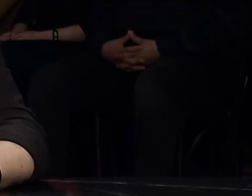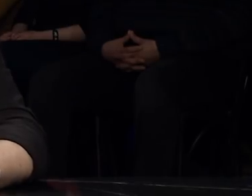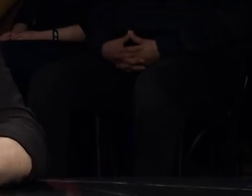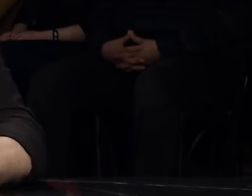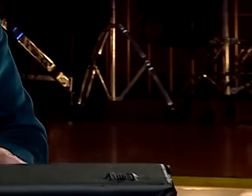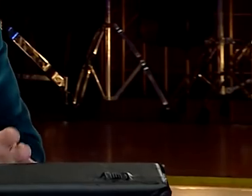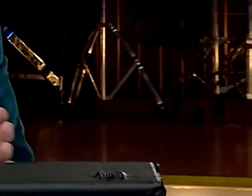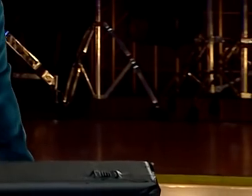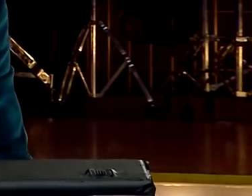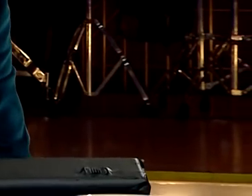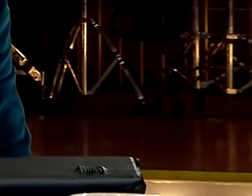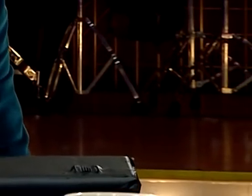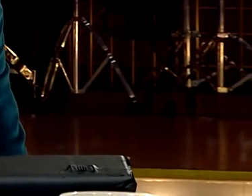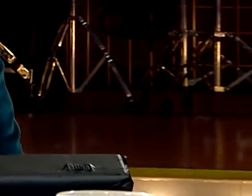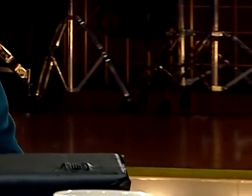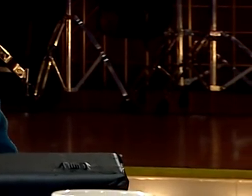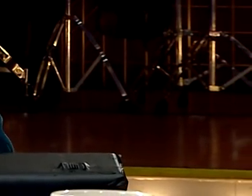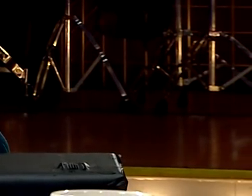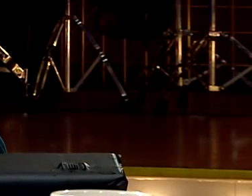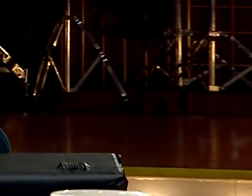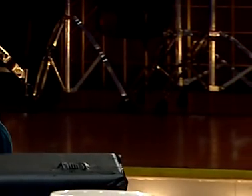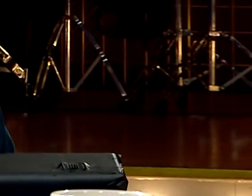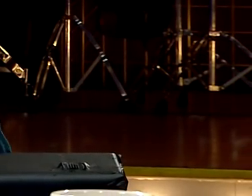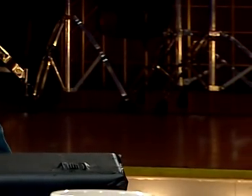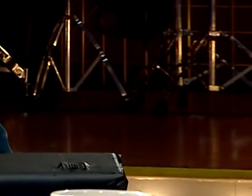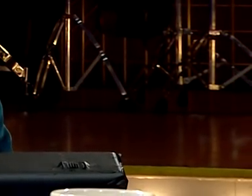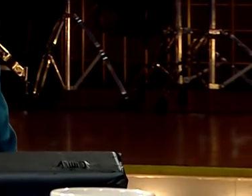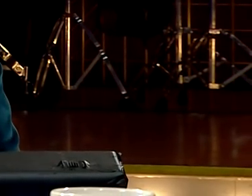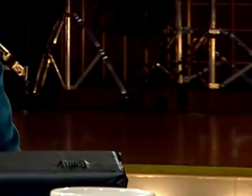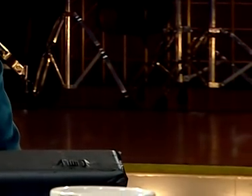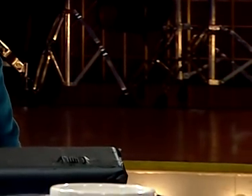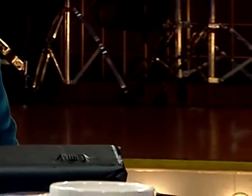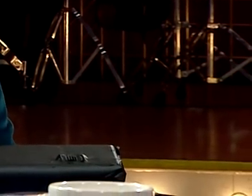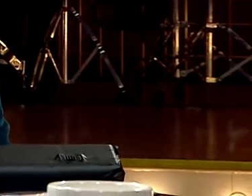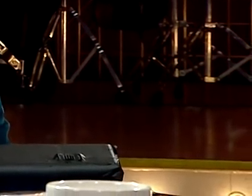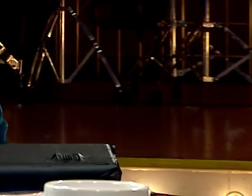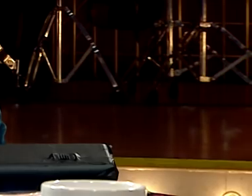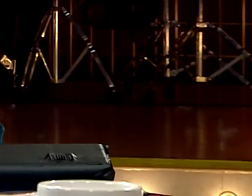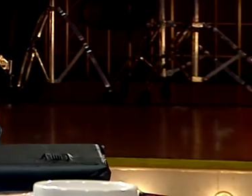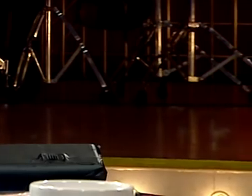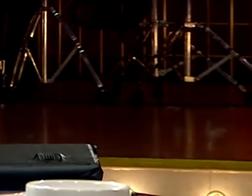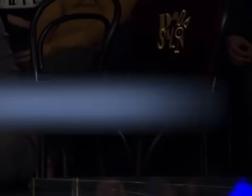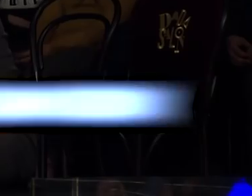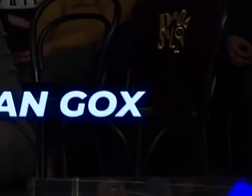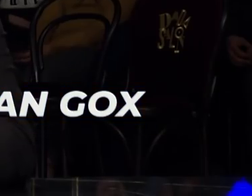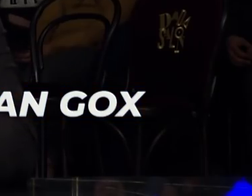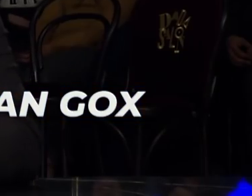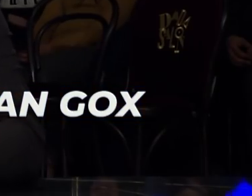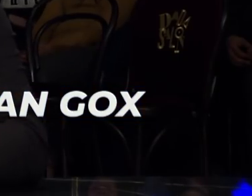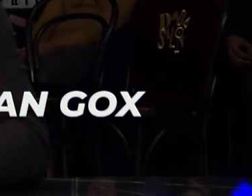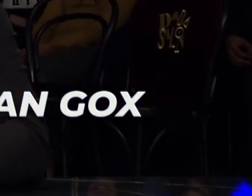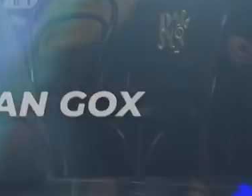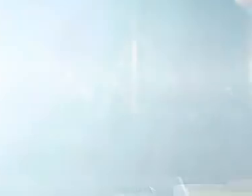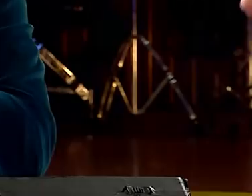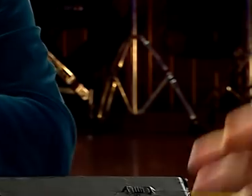orada hatırlıyorsunuz. Evet. Yani senin güzel özelliğin yine logo olarak nereye koysak tamam. Orada kalıyorsun. Mesela zaten şirketin karın için bir... çok iyi. Can